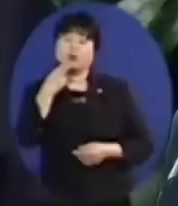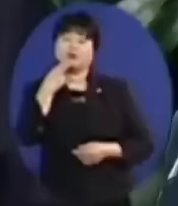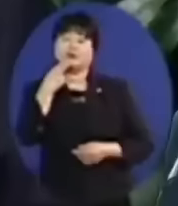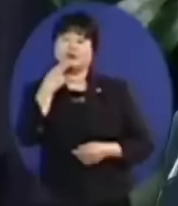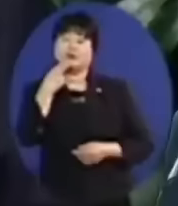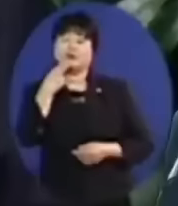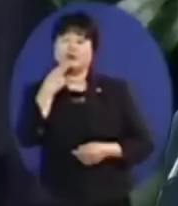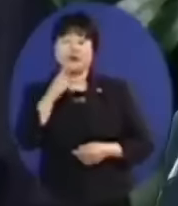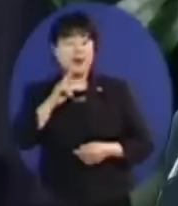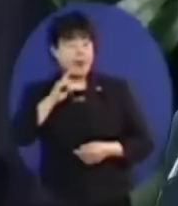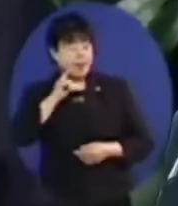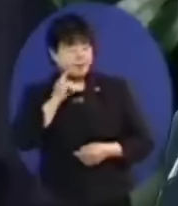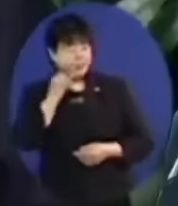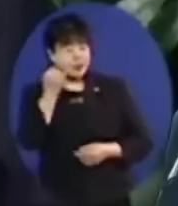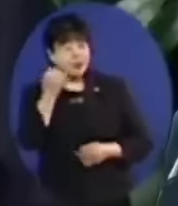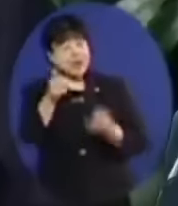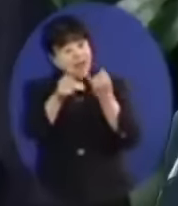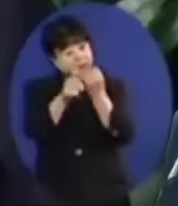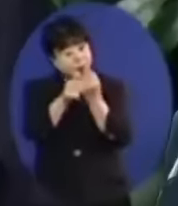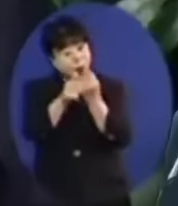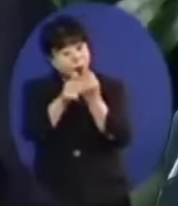천하 질세 미인을 데리고 살아도